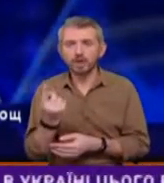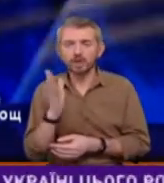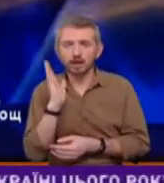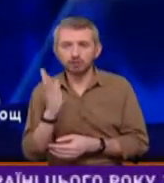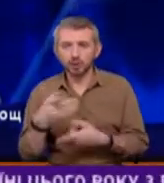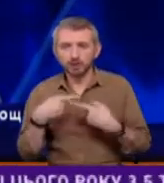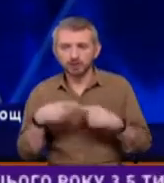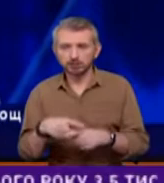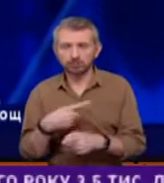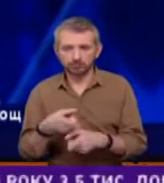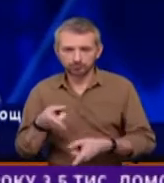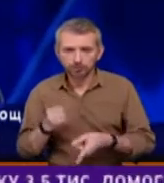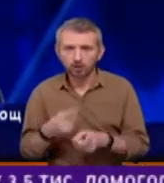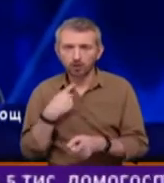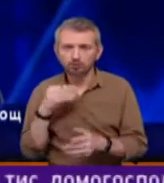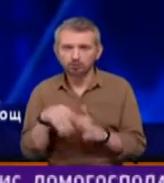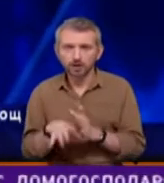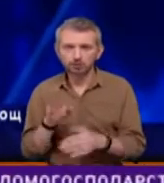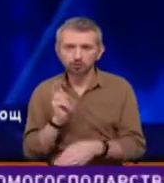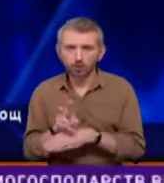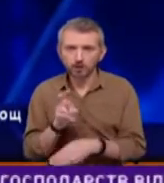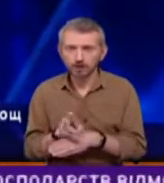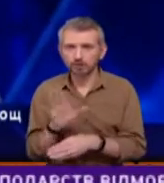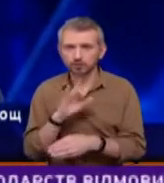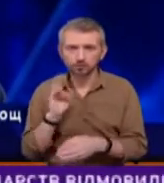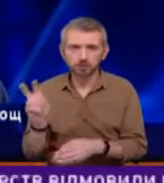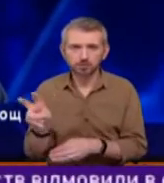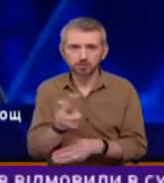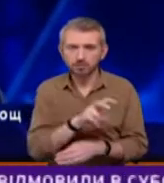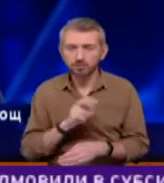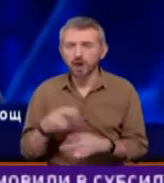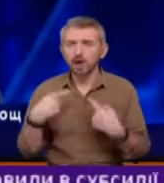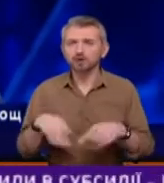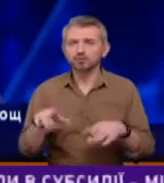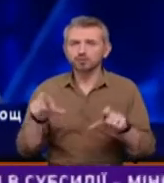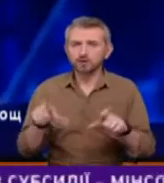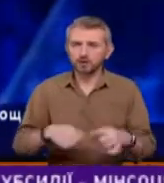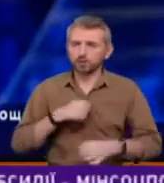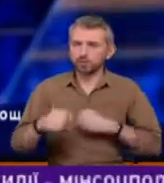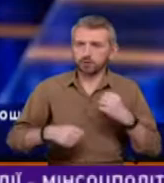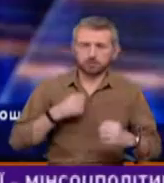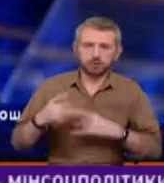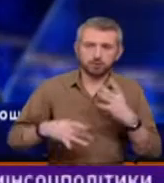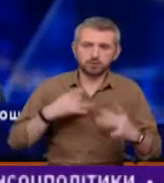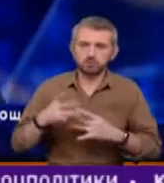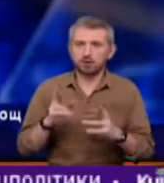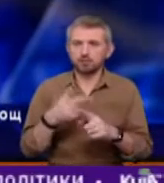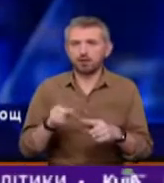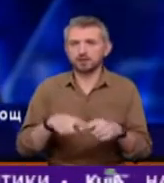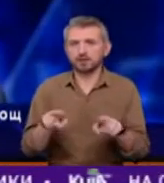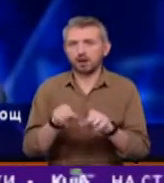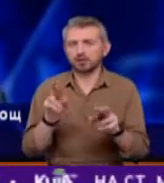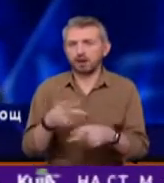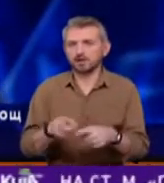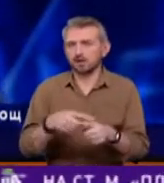будуть технічно голосувати і будуть ходити, будуть каруселі крутити, а інші будуть сидіти і збурюватися. Як це так? Як це кловна можна там?